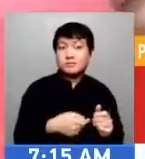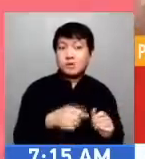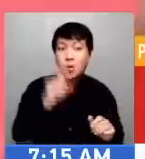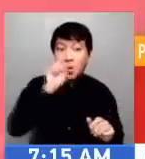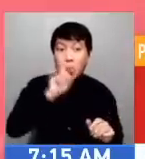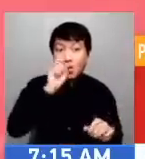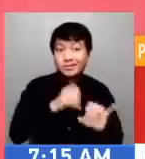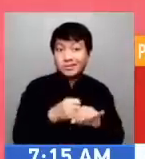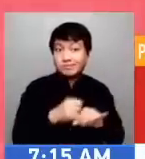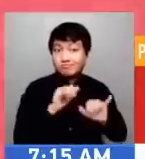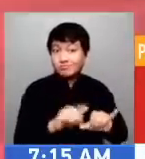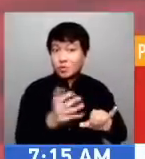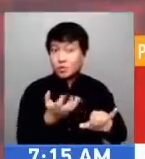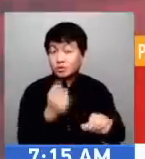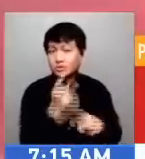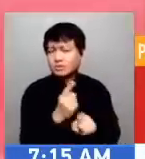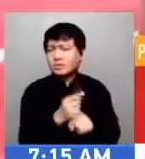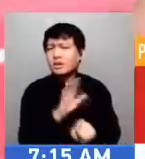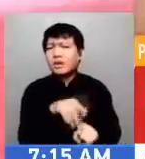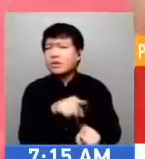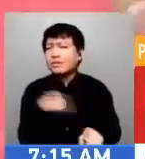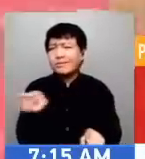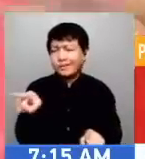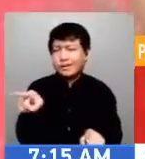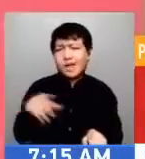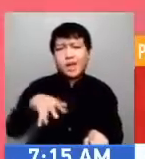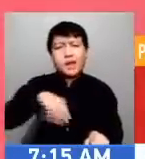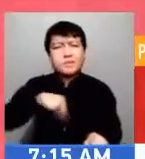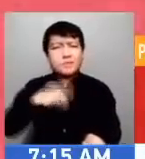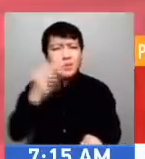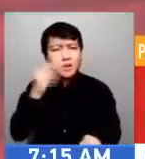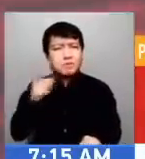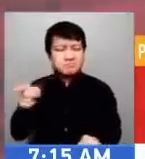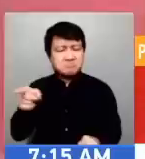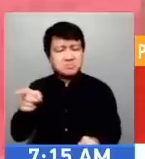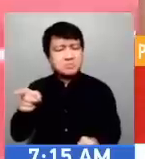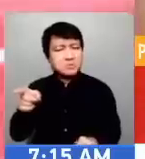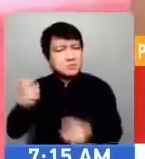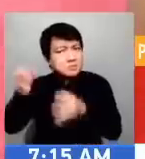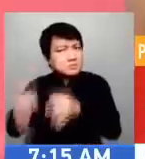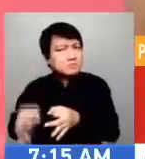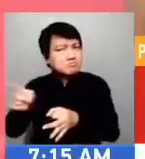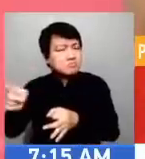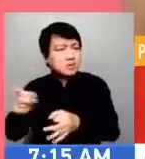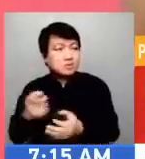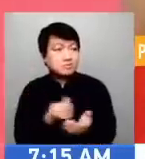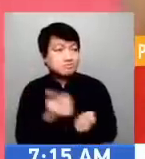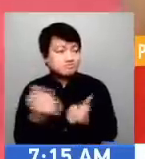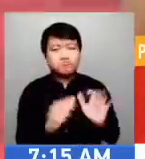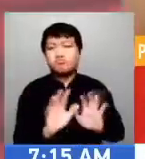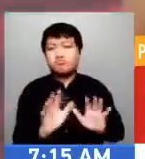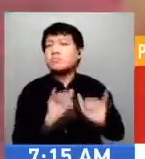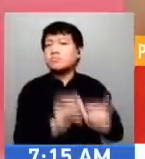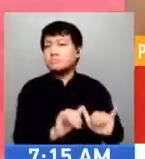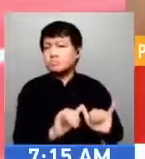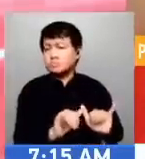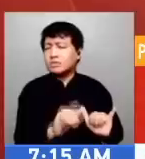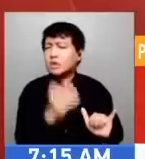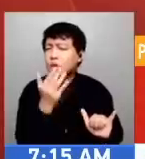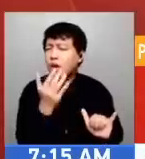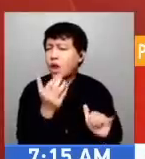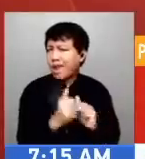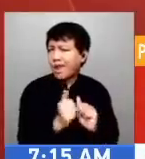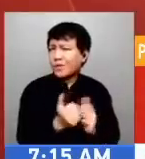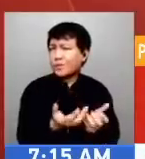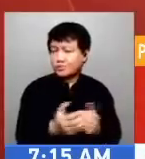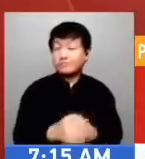ang nagkumbinsi sa kanila na sabihin sa inyo na hindi na lang to itatanggalin? Actually, ma'am, di ba, nung may